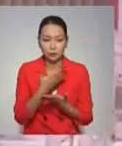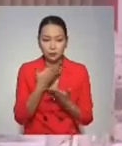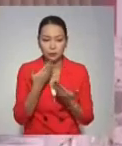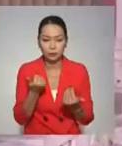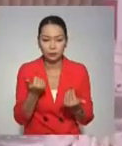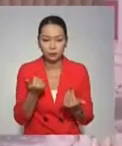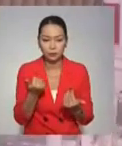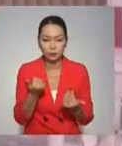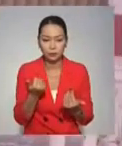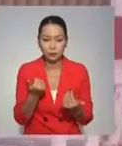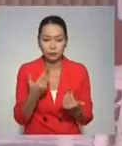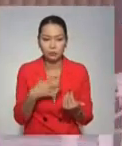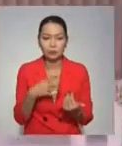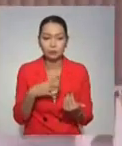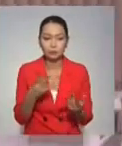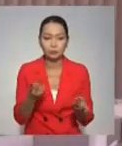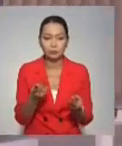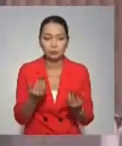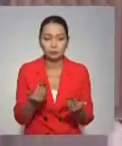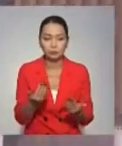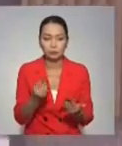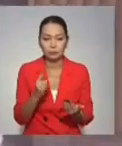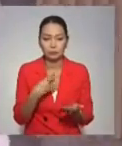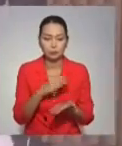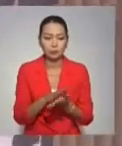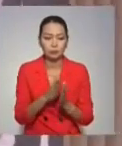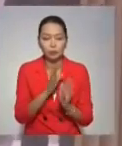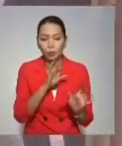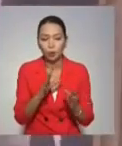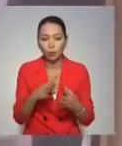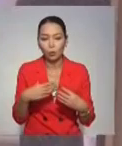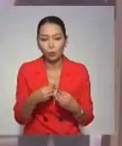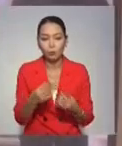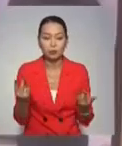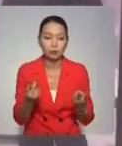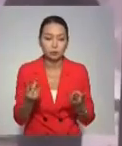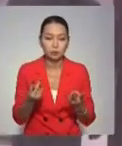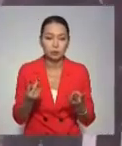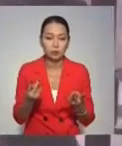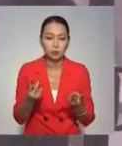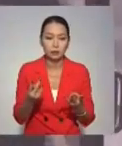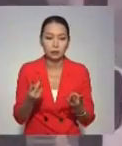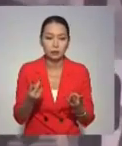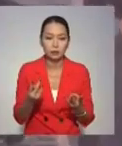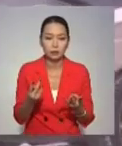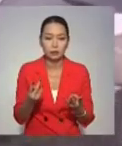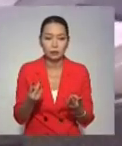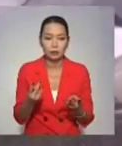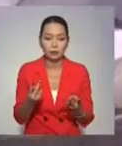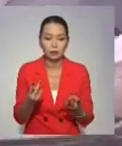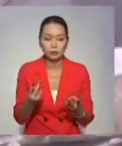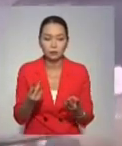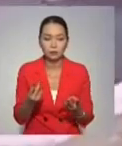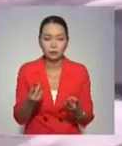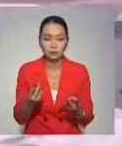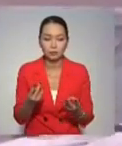Олай толғаныңыз не керек? Балаға жағдай жасайтын отбасы болса. Не деп тұрсыз? У вас